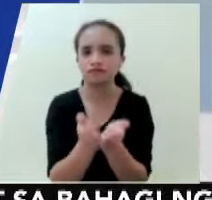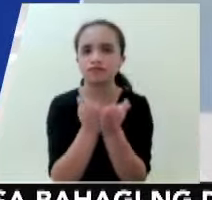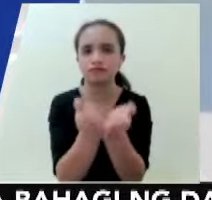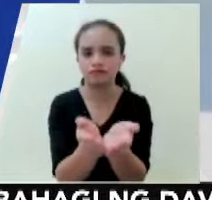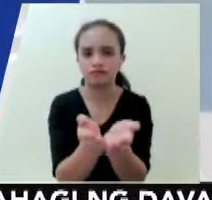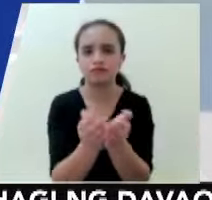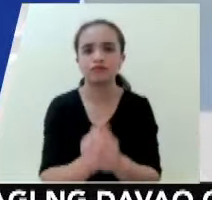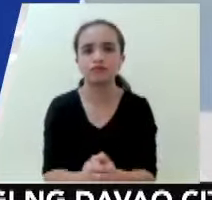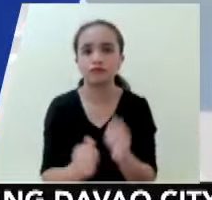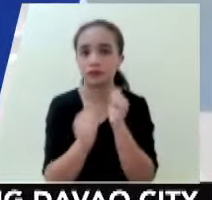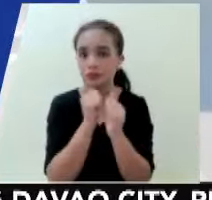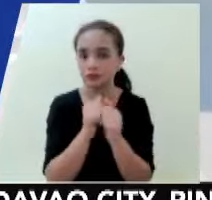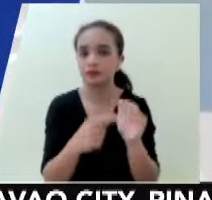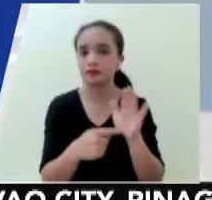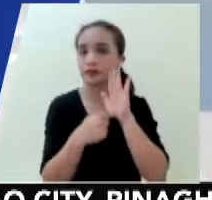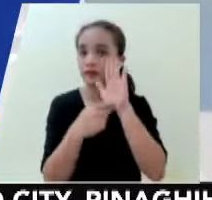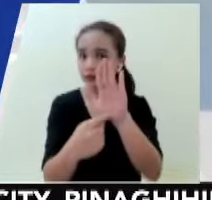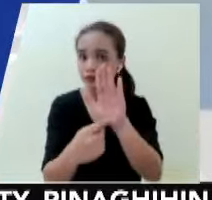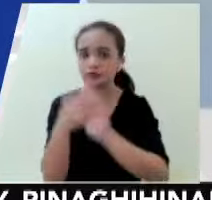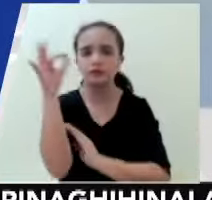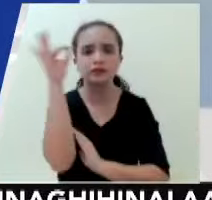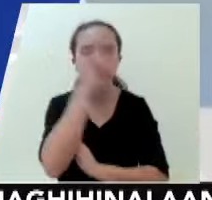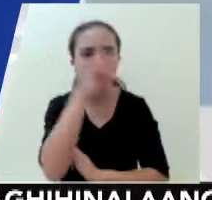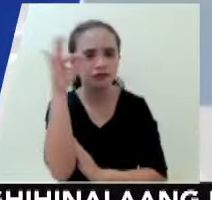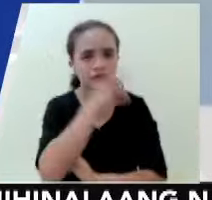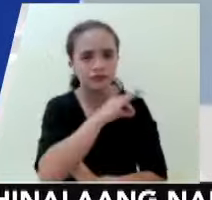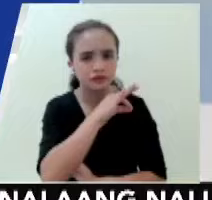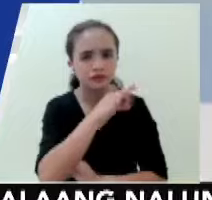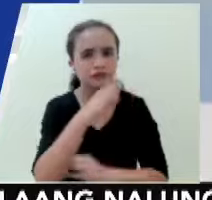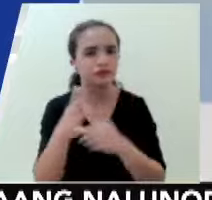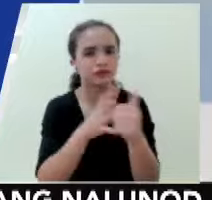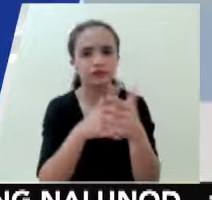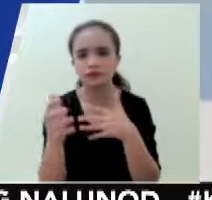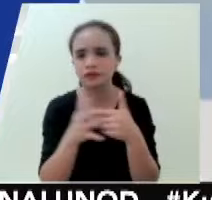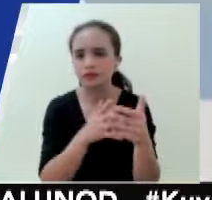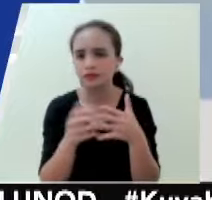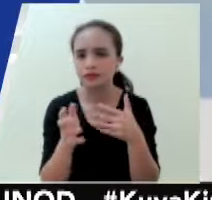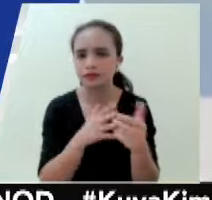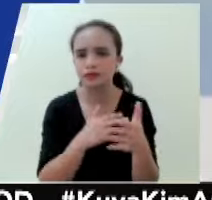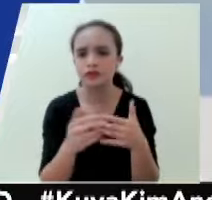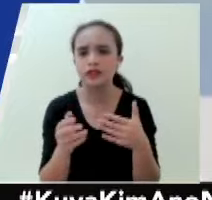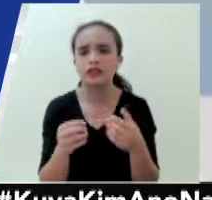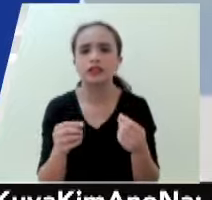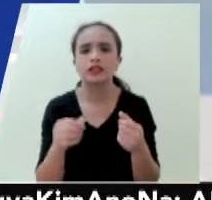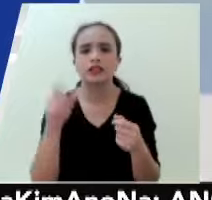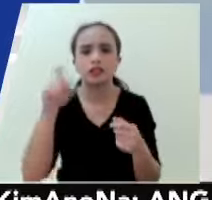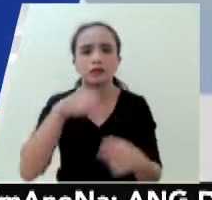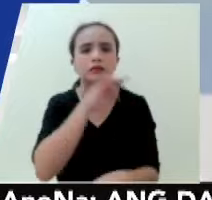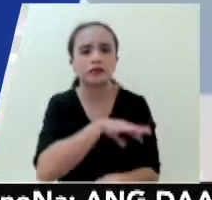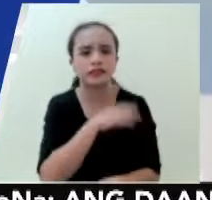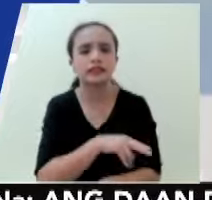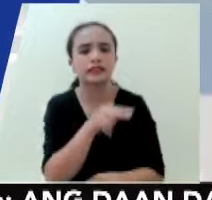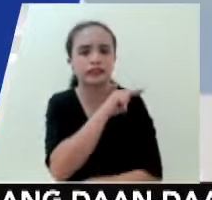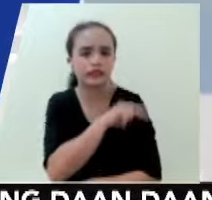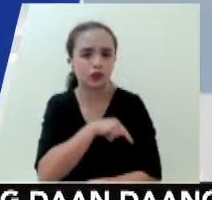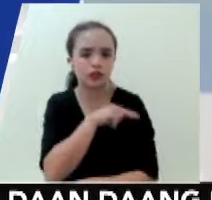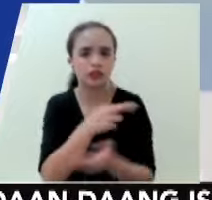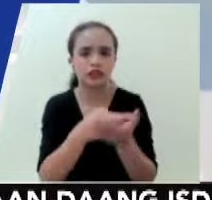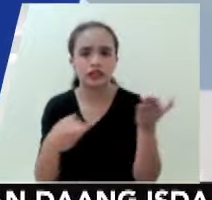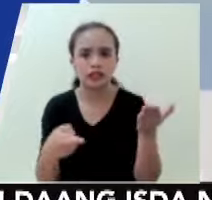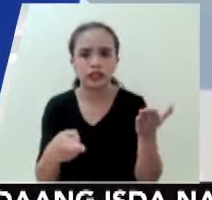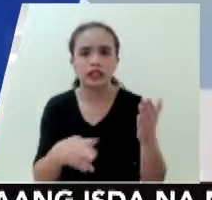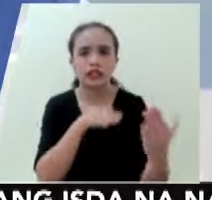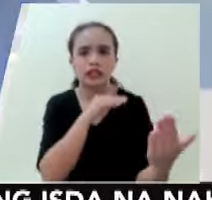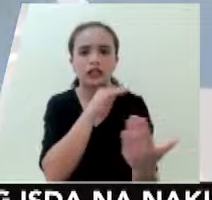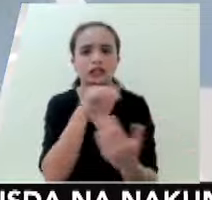umano ng mga Pilipino ang dapat pakinabang sa yamang dagat ng bansa at hindi madayuhang pilit na umaagaw sa kabuhayan ng mga